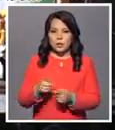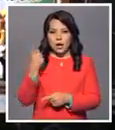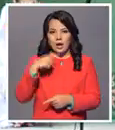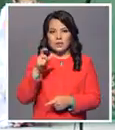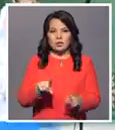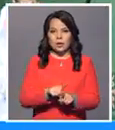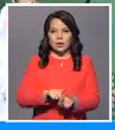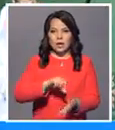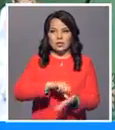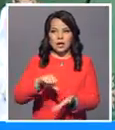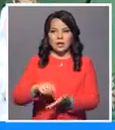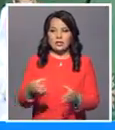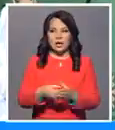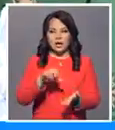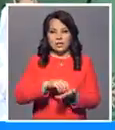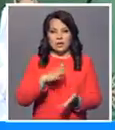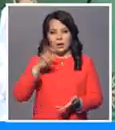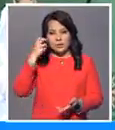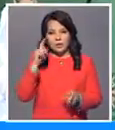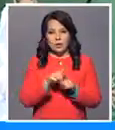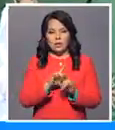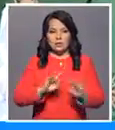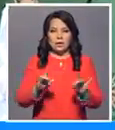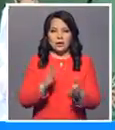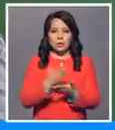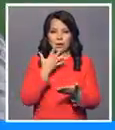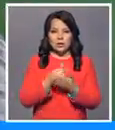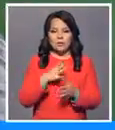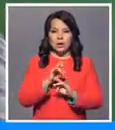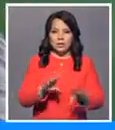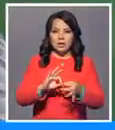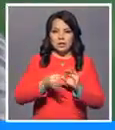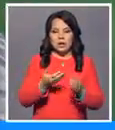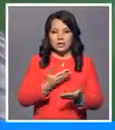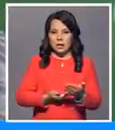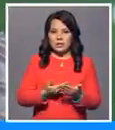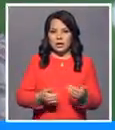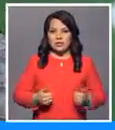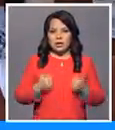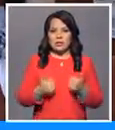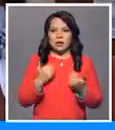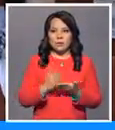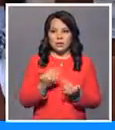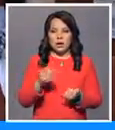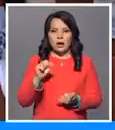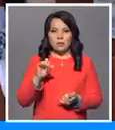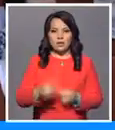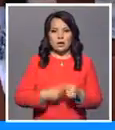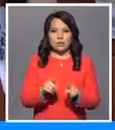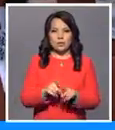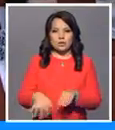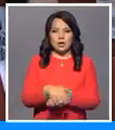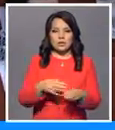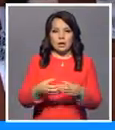қана нақышына келтіре жатқа айтуымен шектелген жоқ. Мазмұнын түсіндіріп беруге тырысты. Қазіргі уақытта Абай мұрасын азат